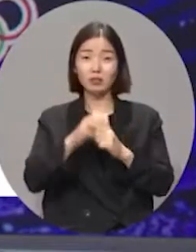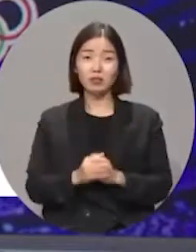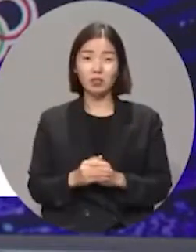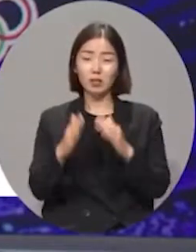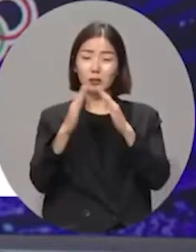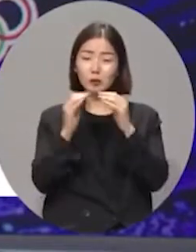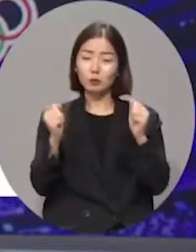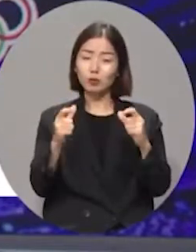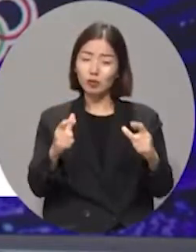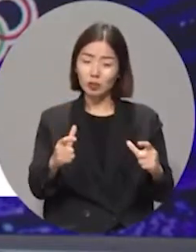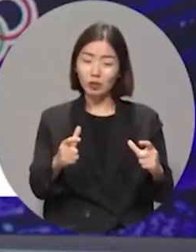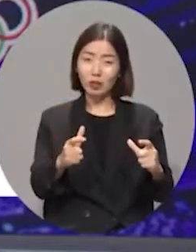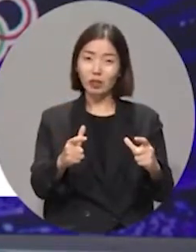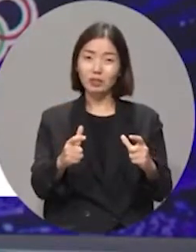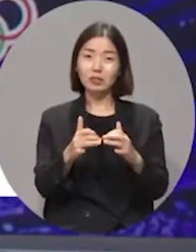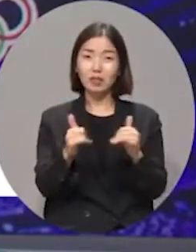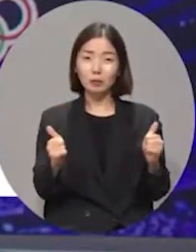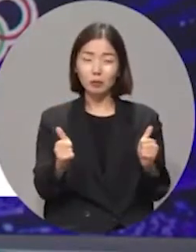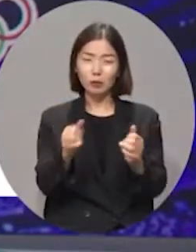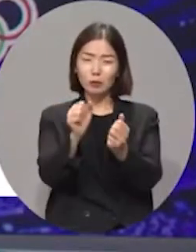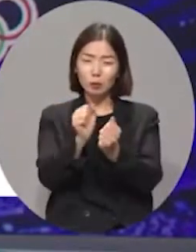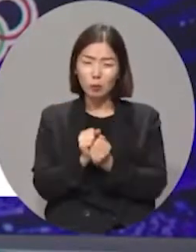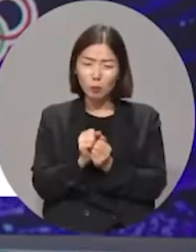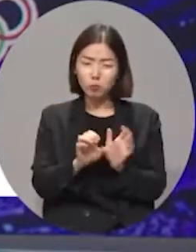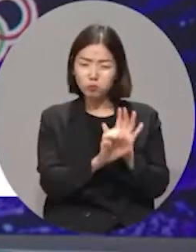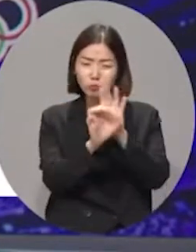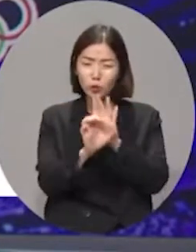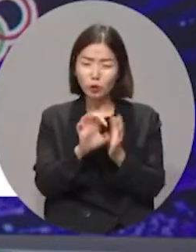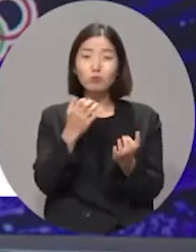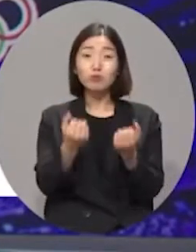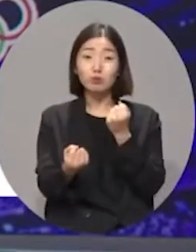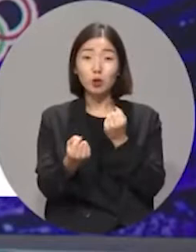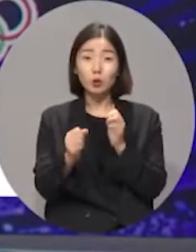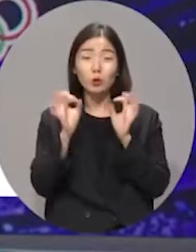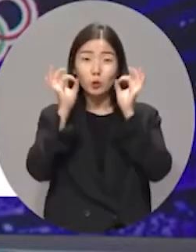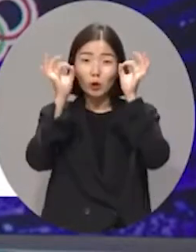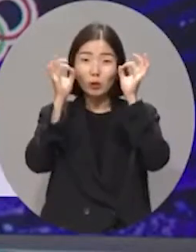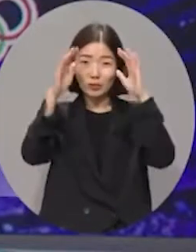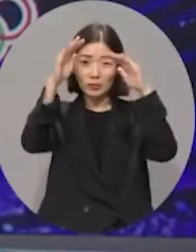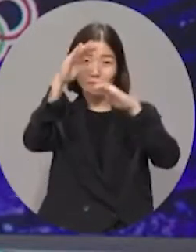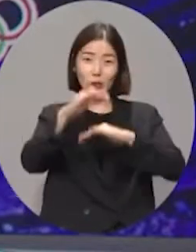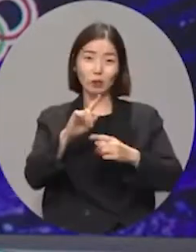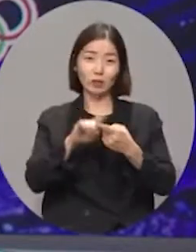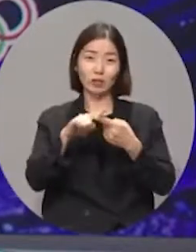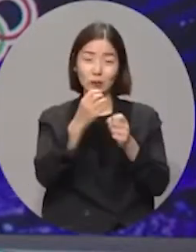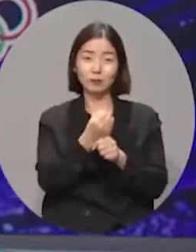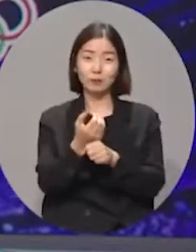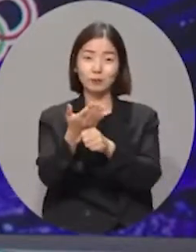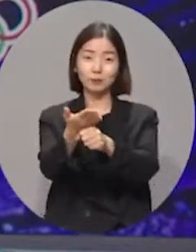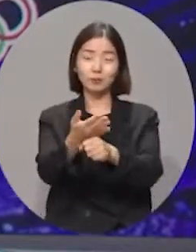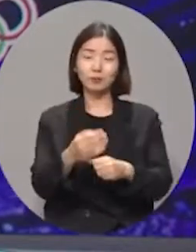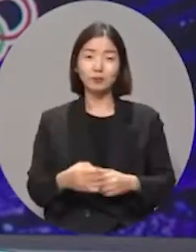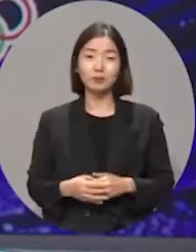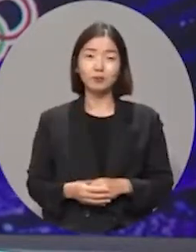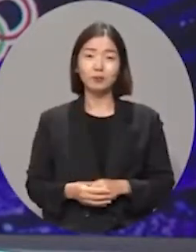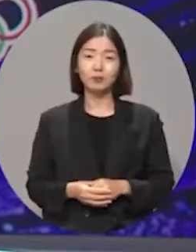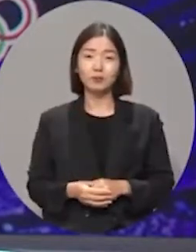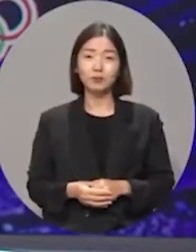전라북도에 연고가 있는 선수들도 전염병 사태 속에서 선전을 했는데 그 활약상을 되짚어보겠습니다. 한범수